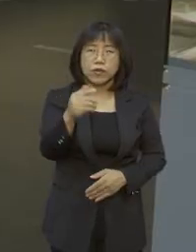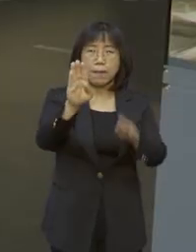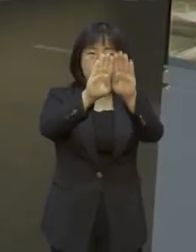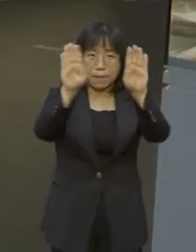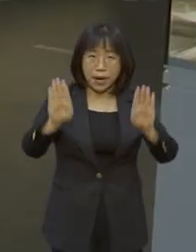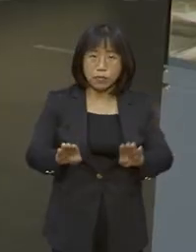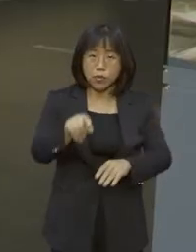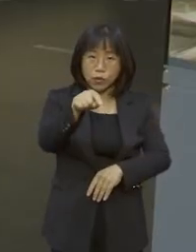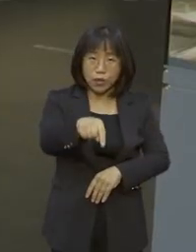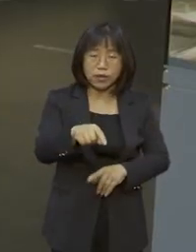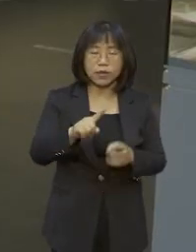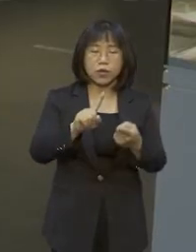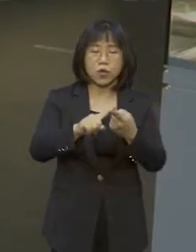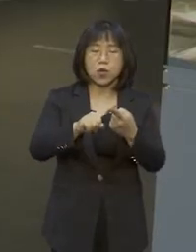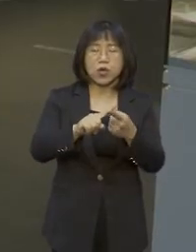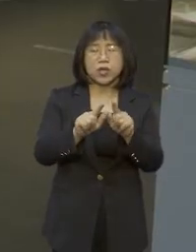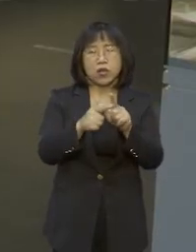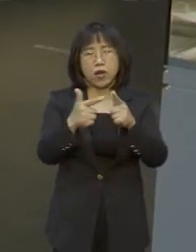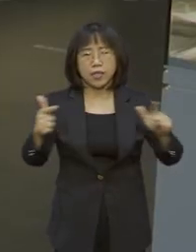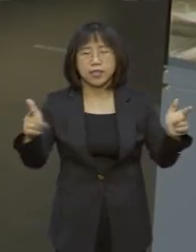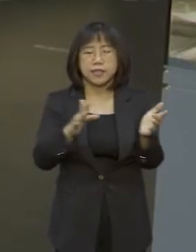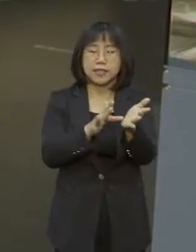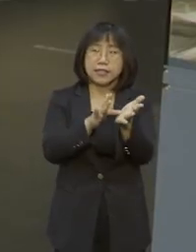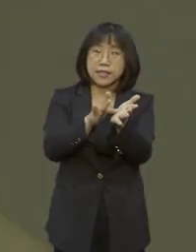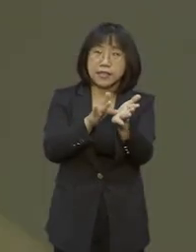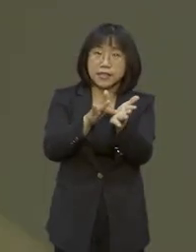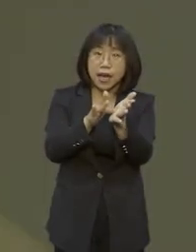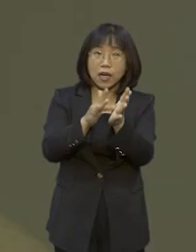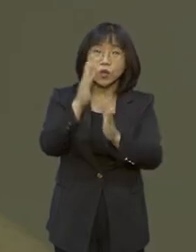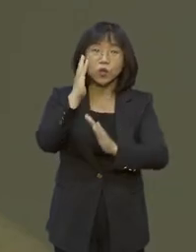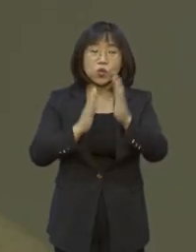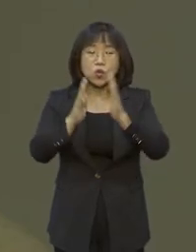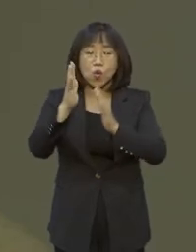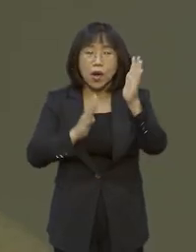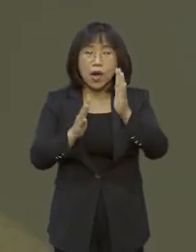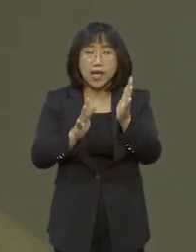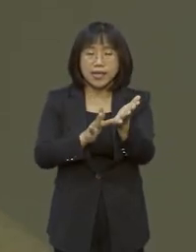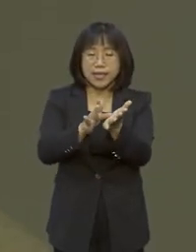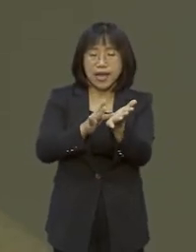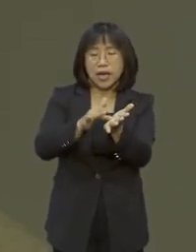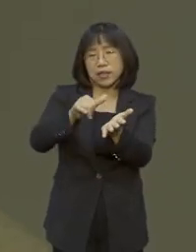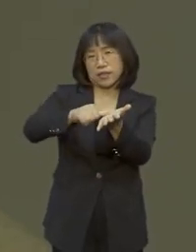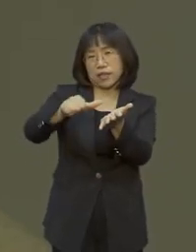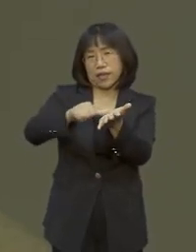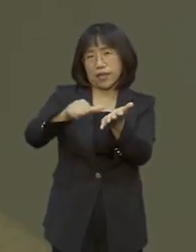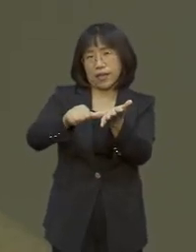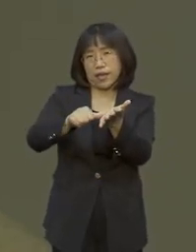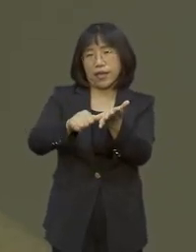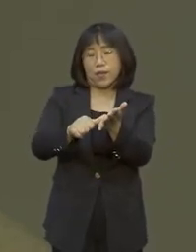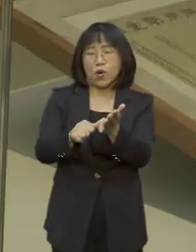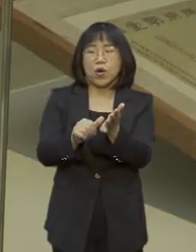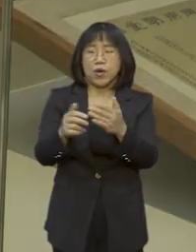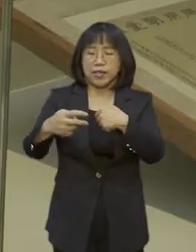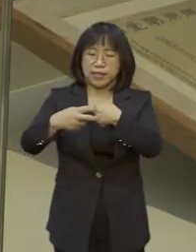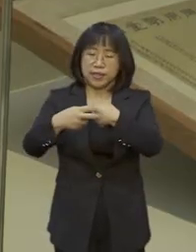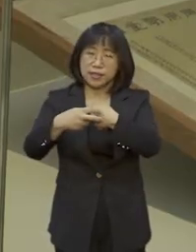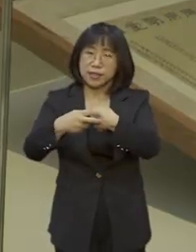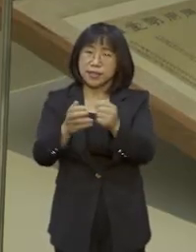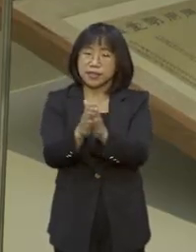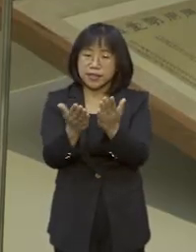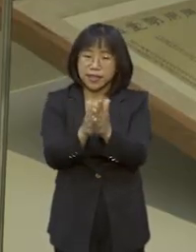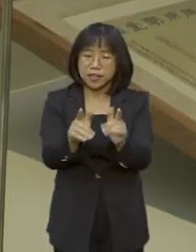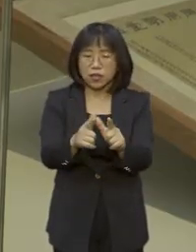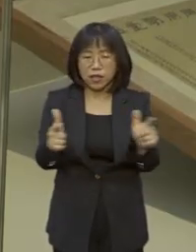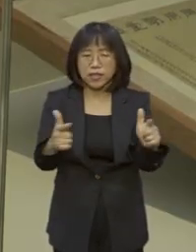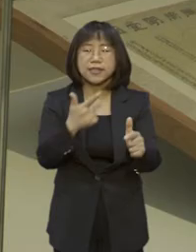허준 박물관. 다양한 약초와 약재, 의서들이 전시되어 있으며 약재를 직접 사보는 한의학을 직접